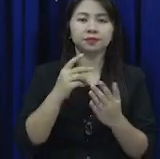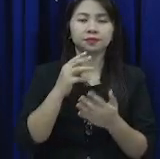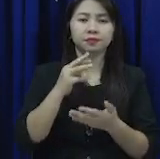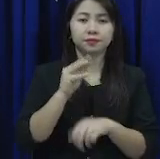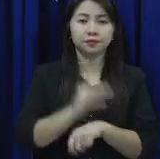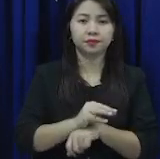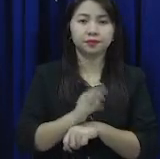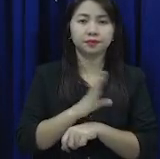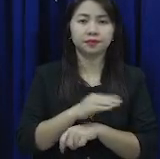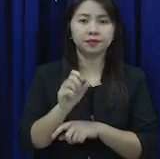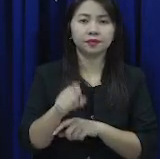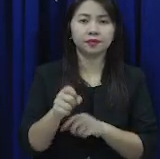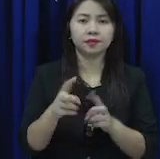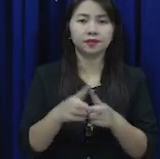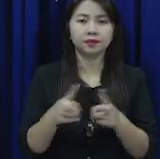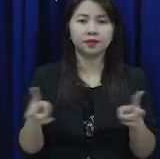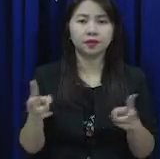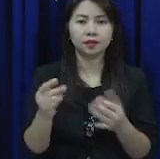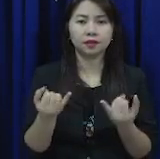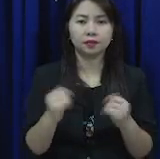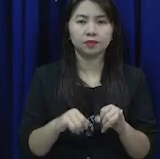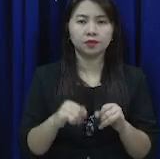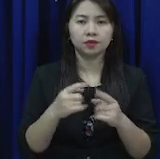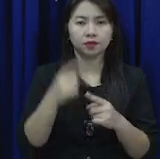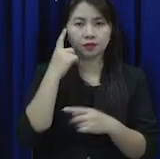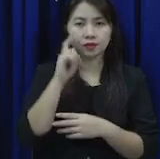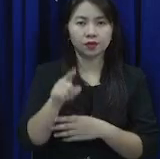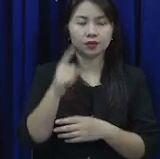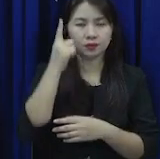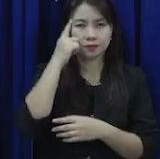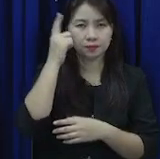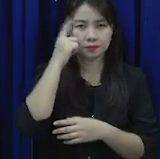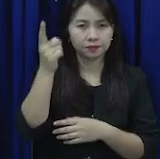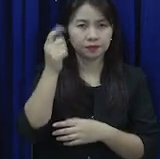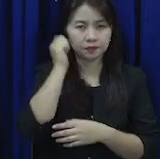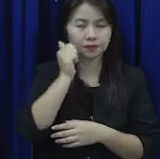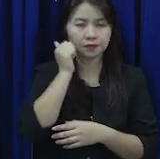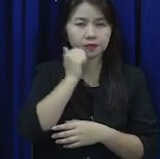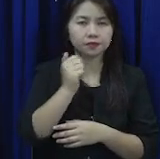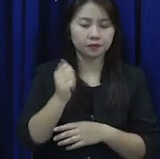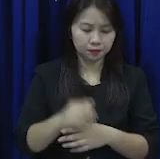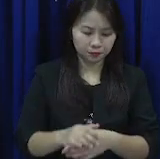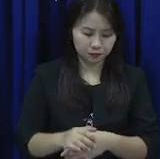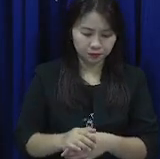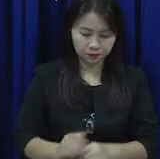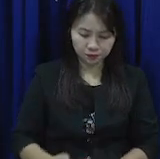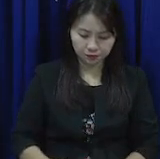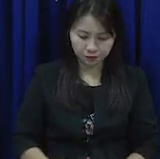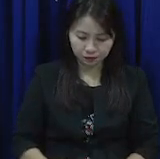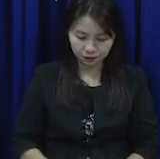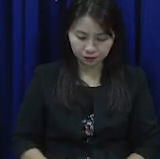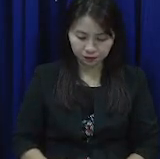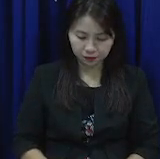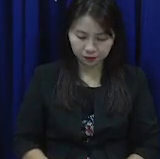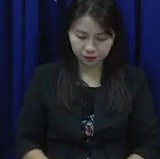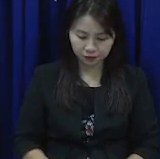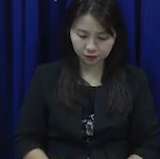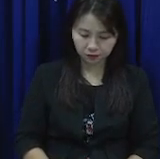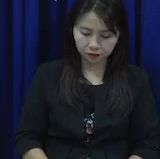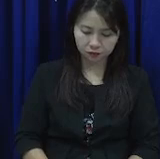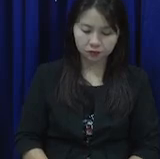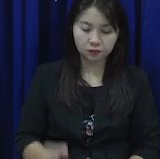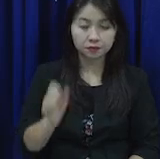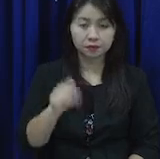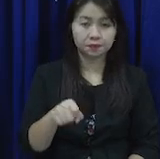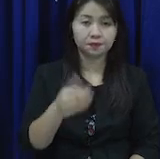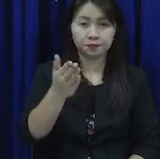put in your minds na lagi niyo dapat ah isalang-alang Ilagay sa inyong mga isipan na kailangan ay ah alamin